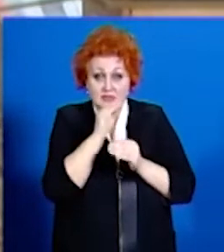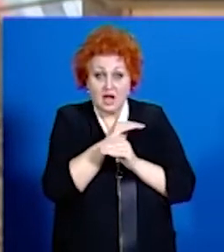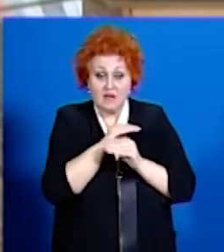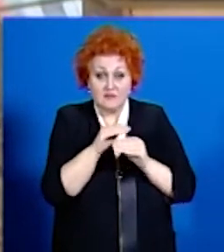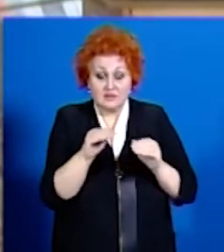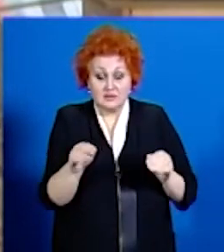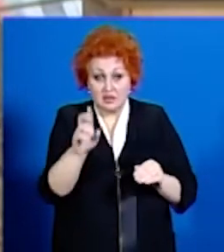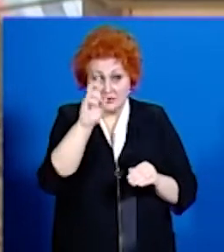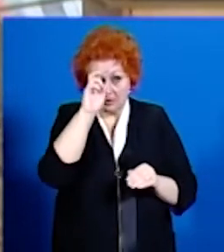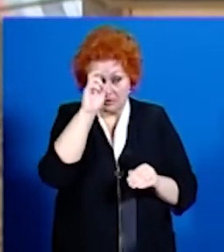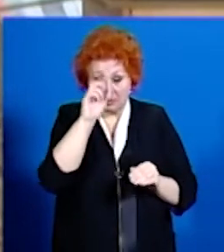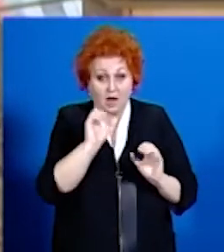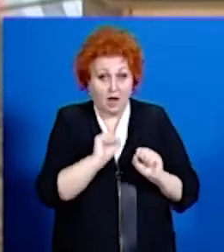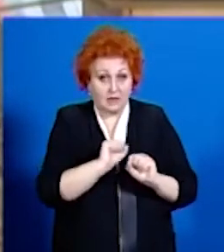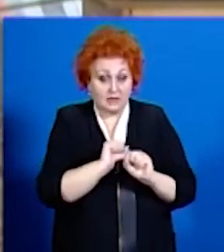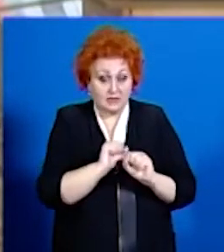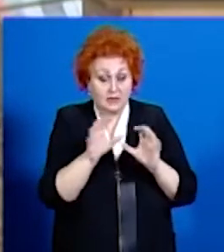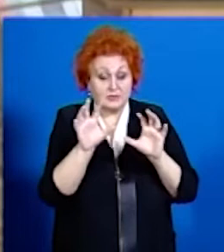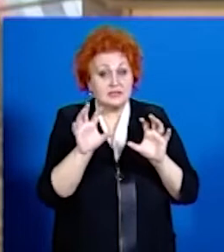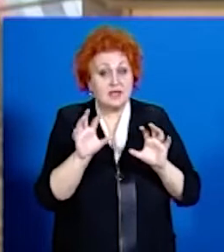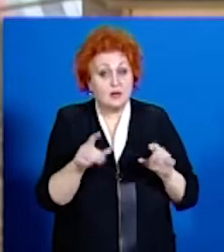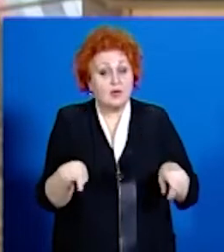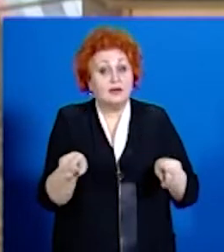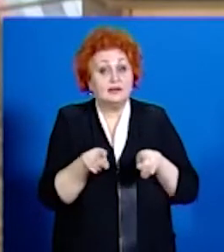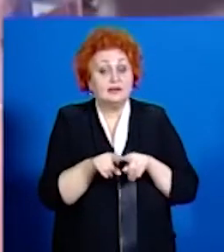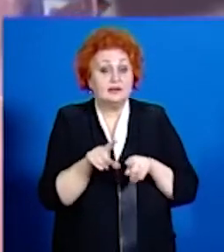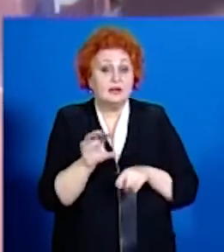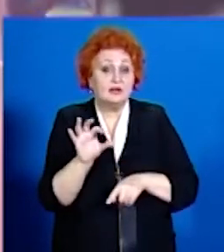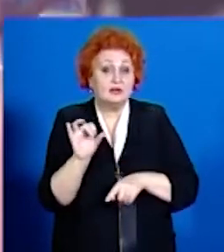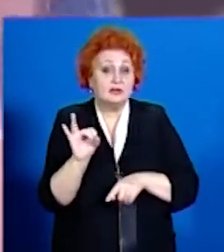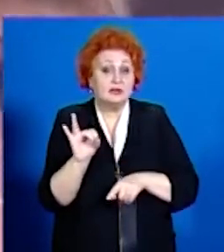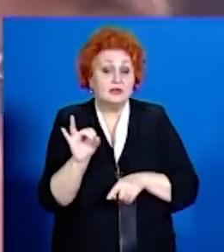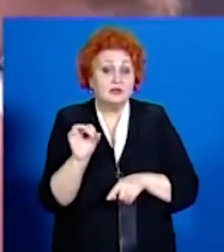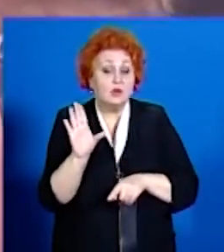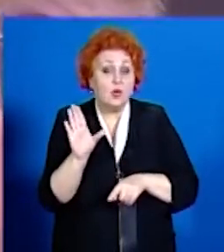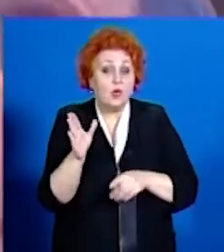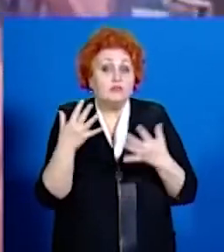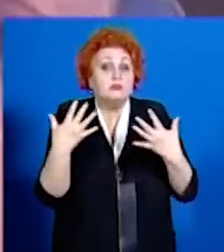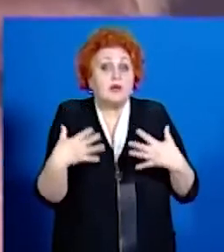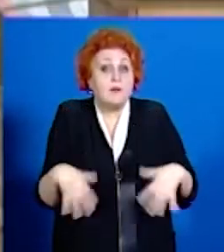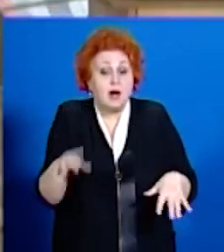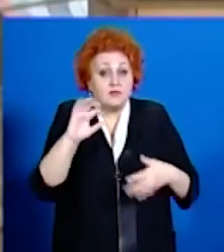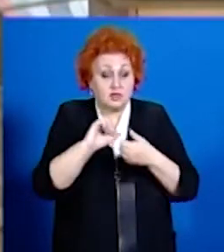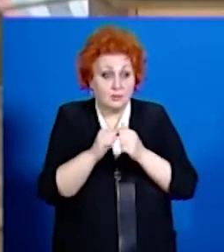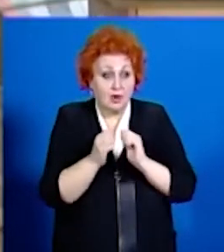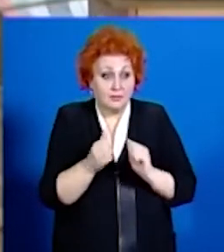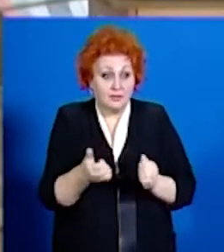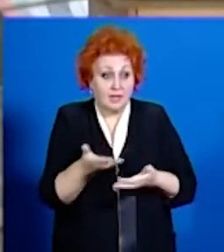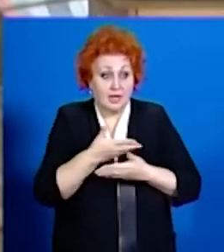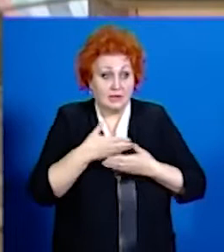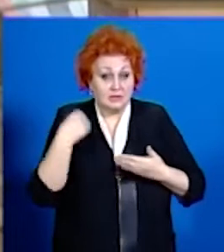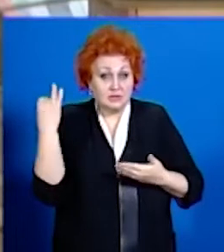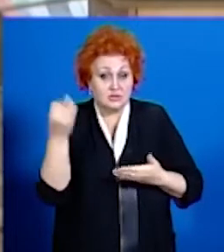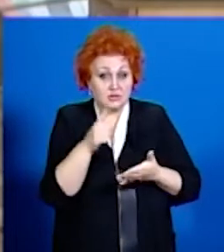официальный государственный статус, охраняемых законом, так и о исчезнувших памятниках, к сожалению. По